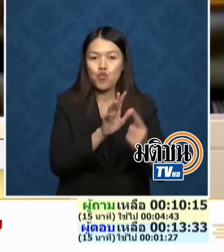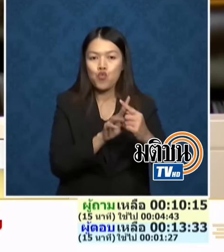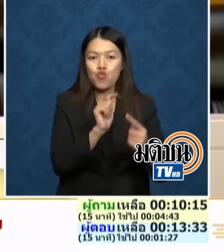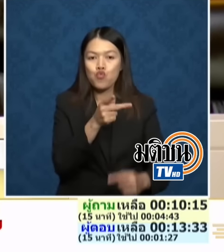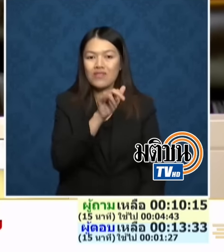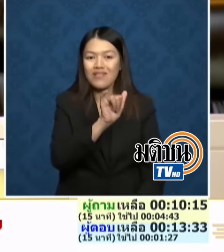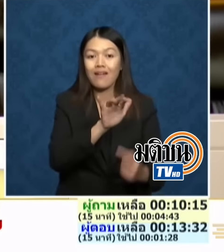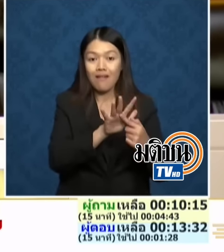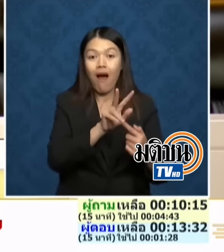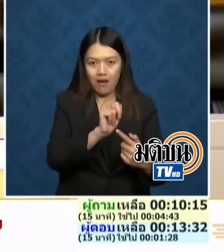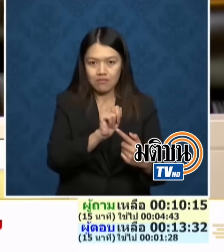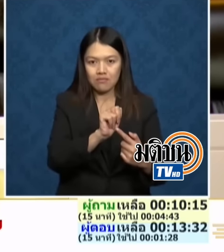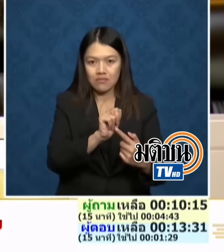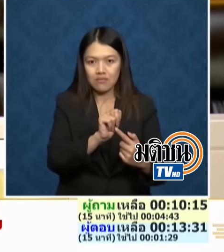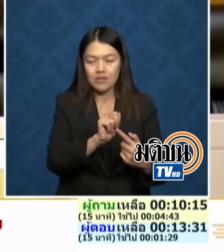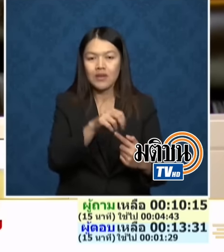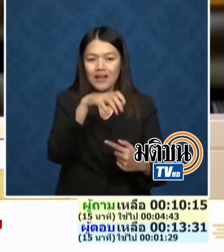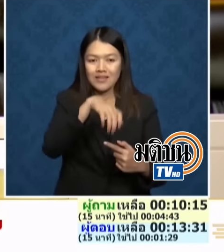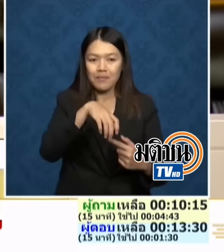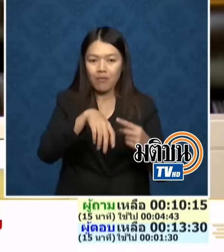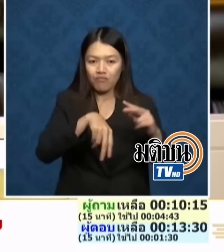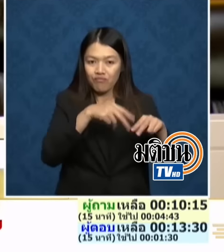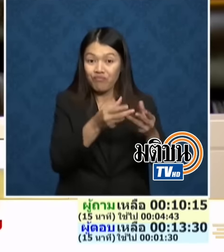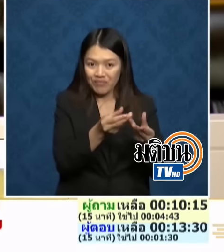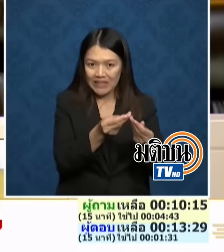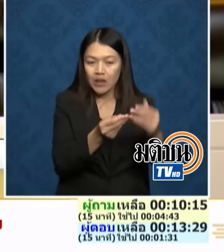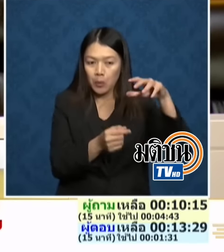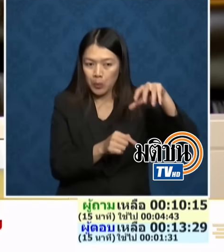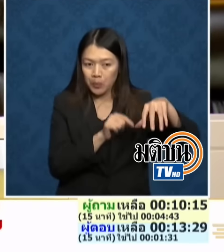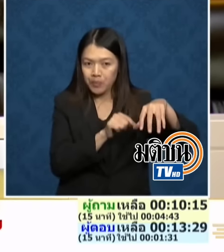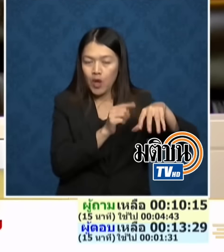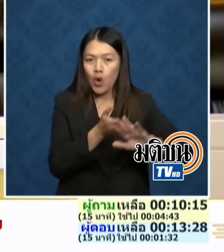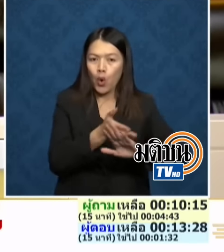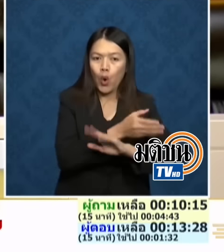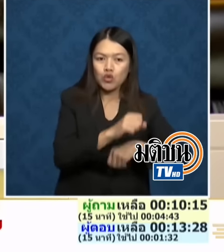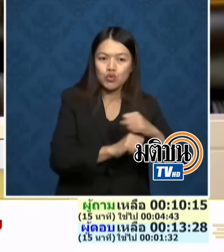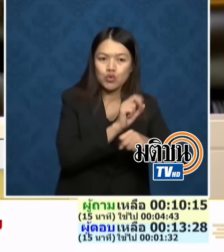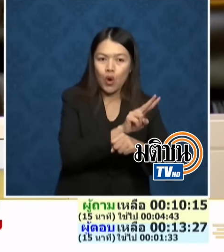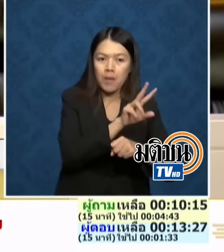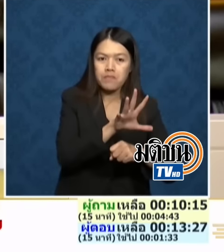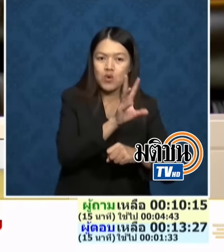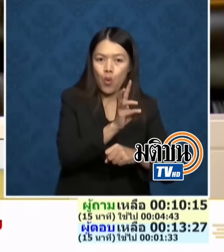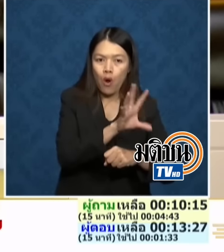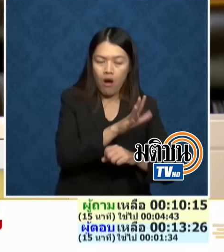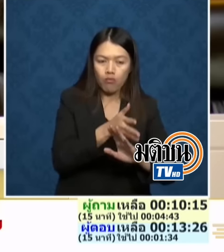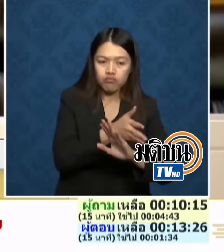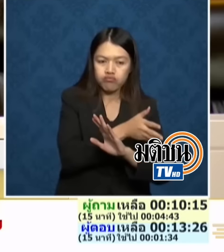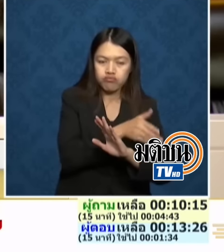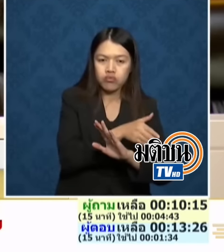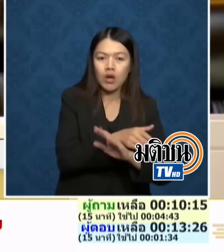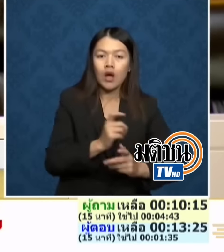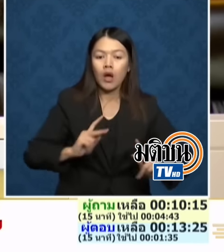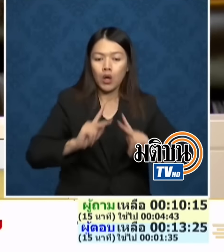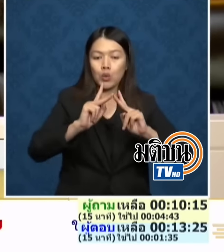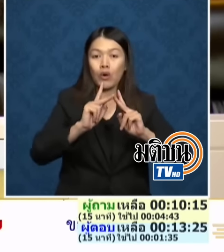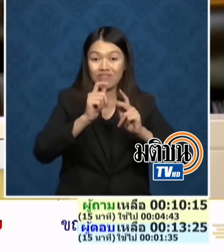ก่อนปีfuhr15 คือหนวยงานทควกับถ้าți tabารดูแลของกระท whiskกอเศษแลรซ่อนคือ